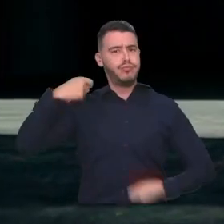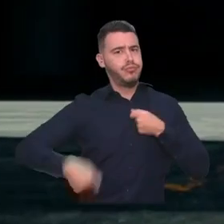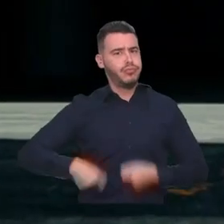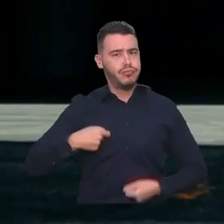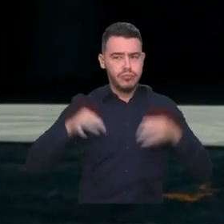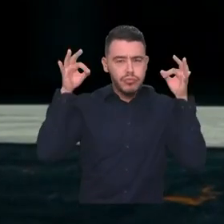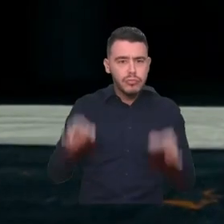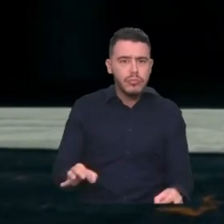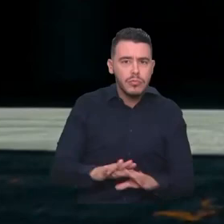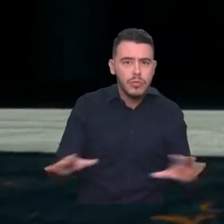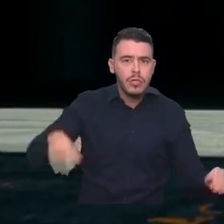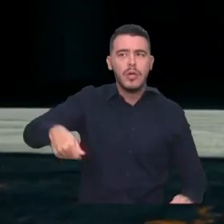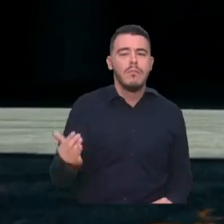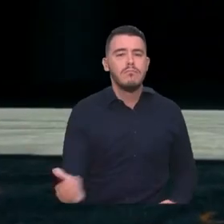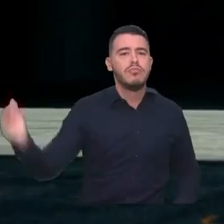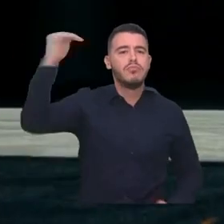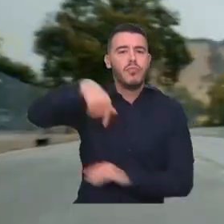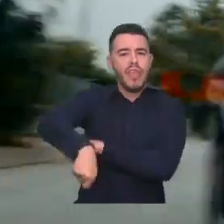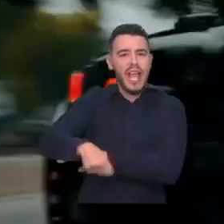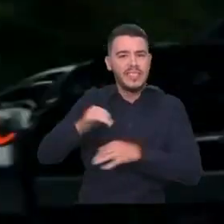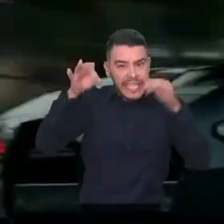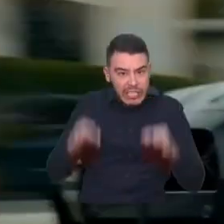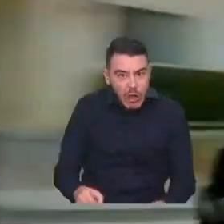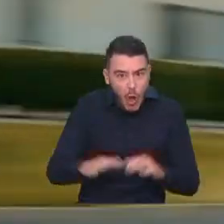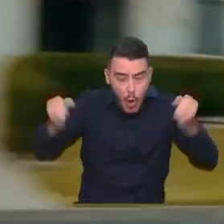μας λέει αναγκαστικά, είναι υποχρεωμένος να τη δεχτεί.